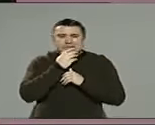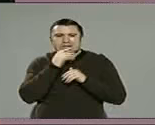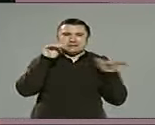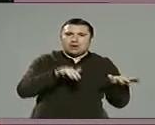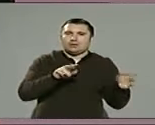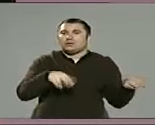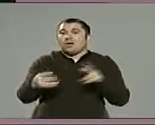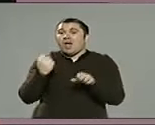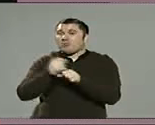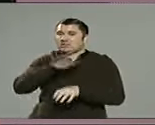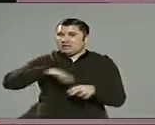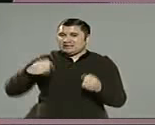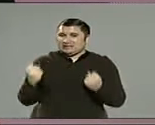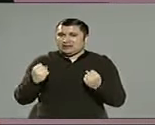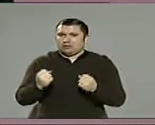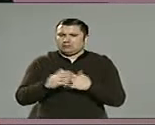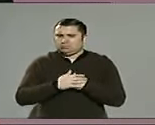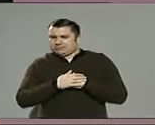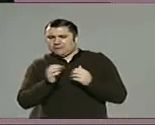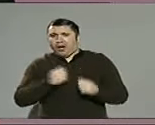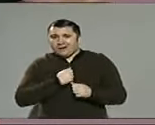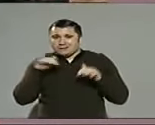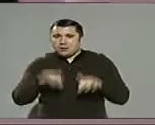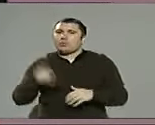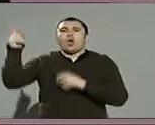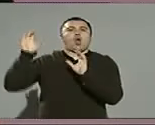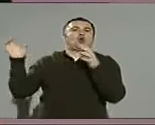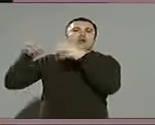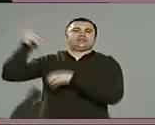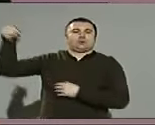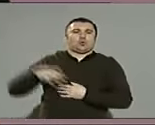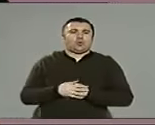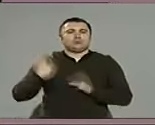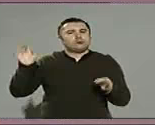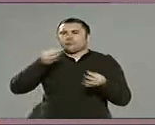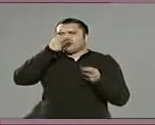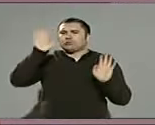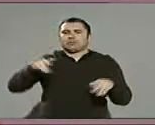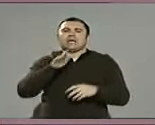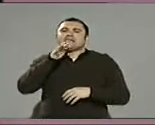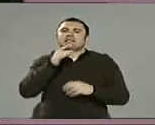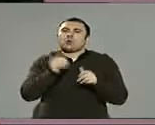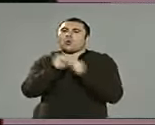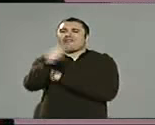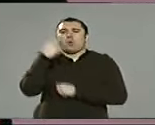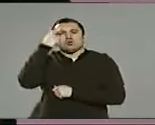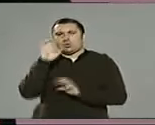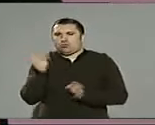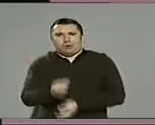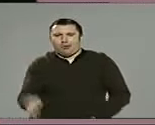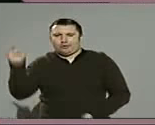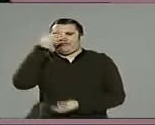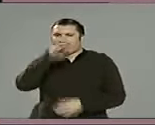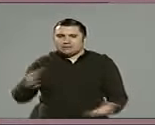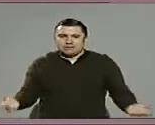Sicherheit der Arbeitsplätze. Aber die Koalition von Frau Merkel verzichtet auf jede Risikovorsorge. Ich sage euch, die Gewerkschaften